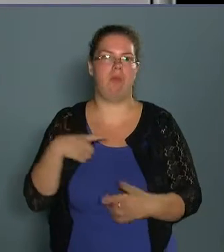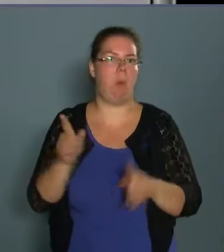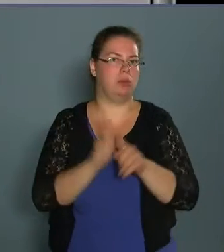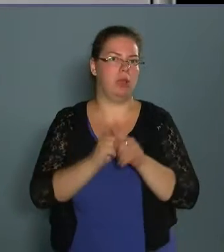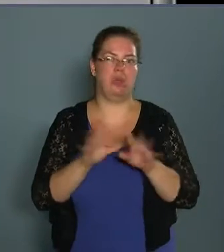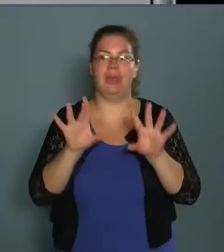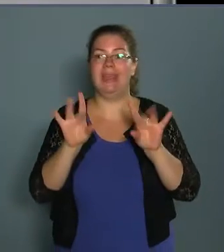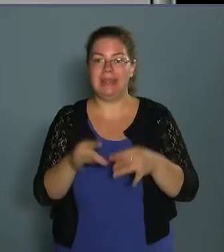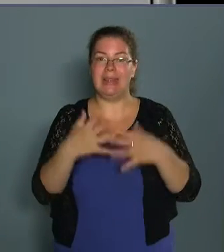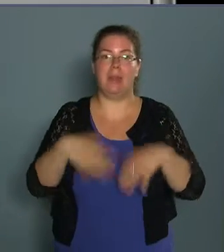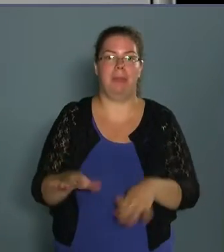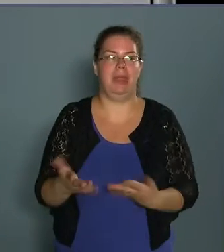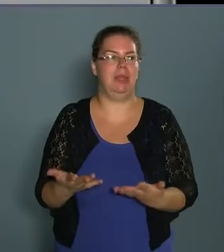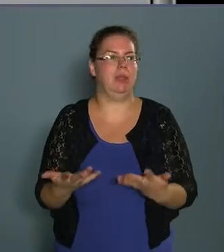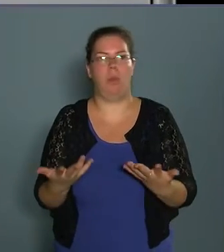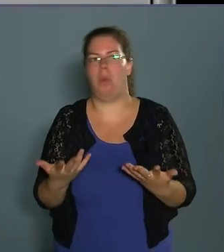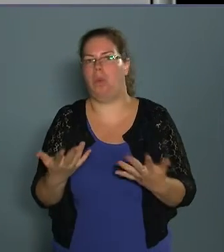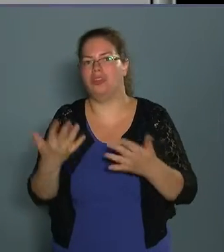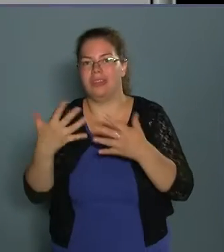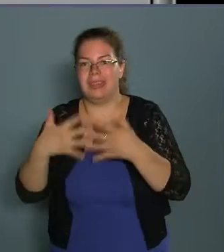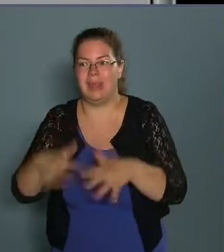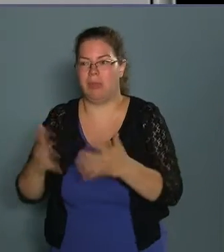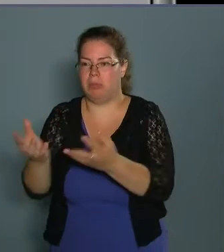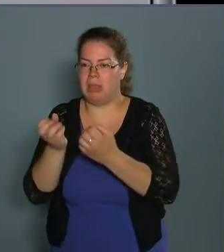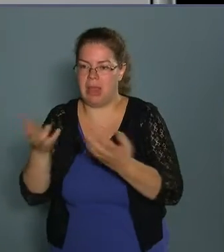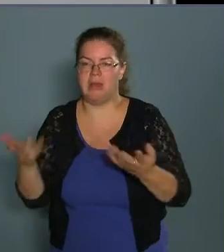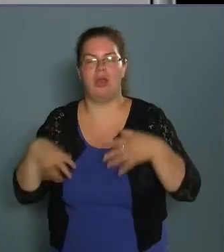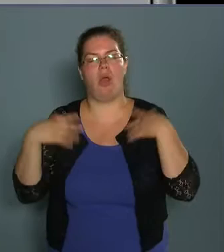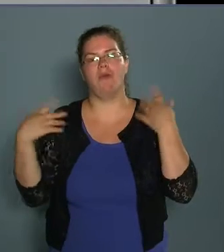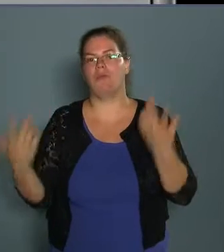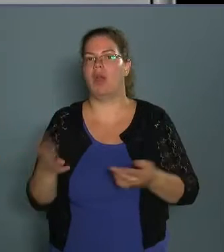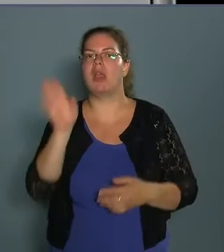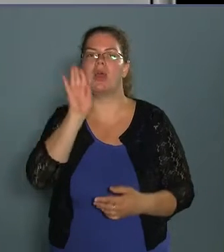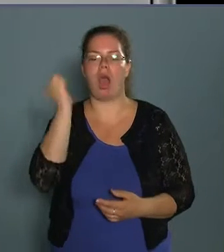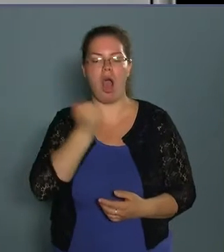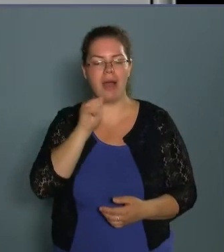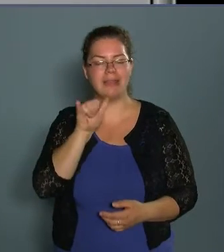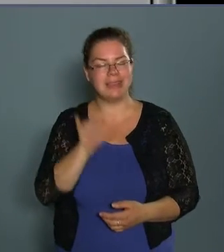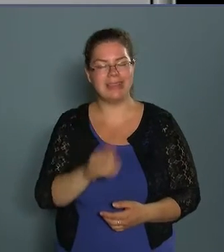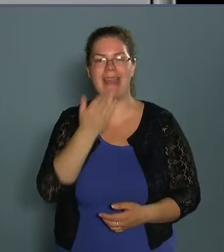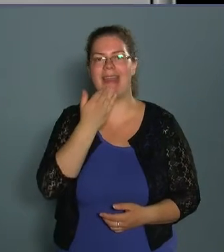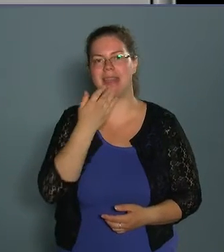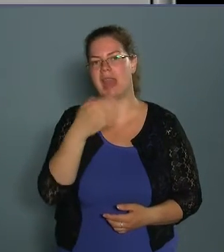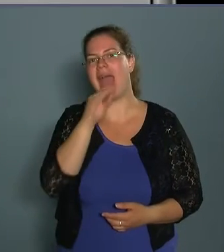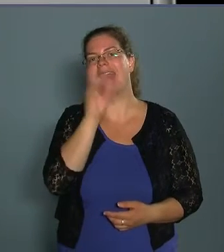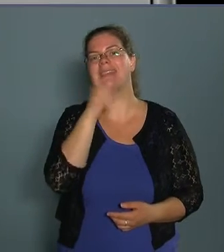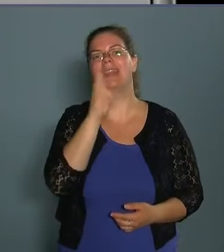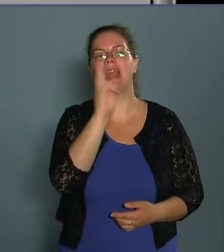10 milliós nagyságrendű gép beszerzést jelent, vagy a Ady Endre utcai